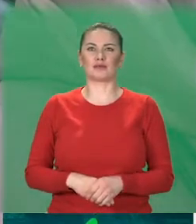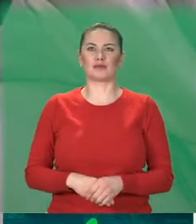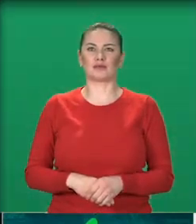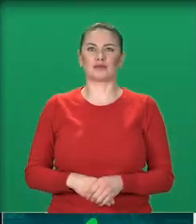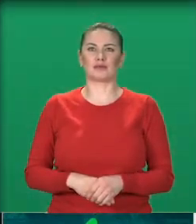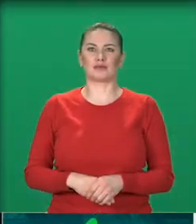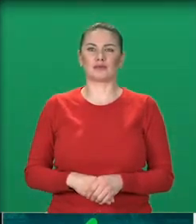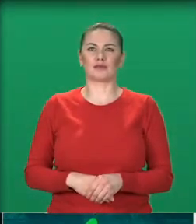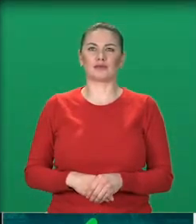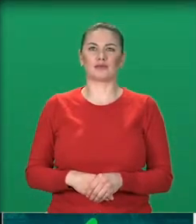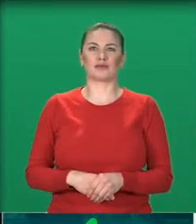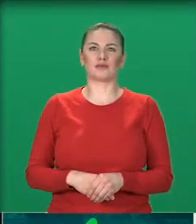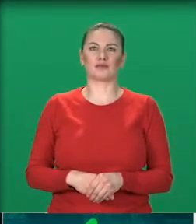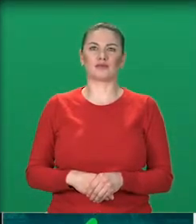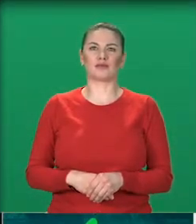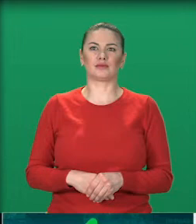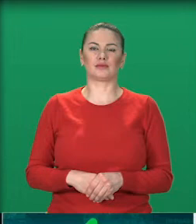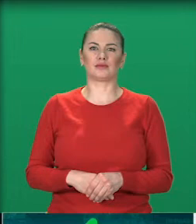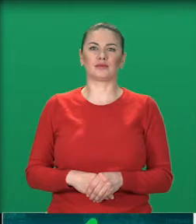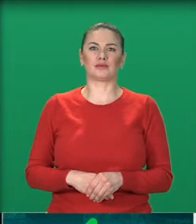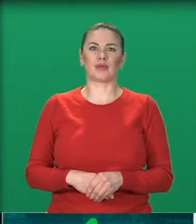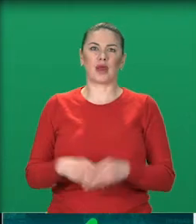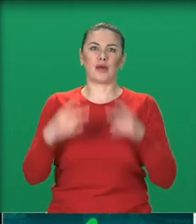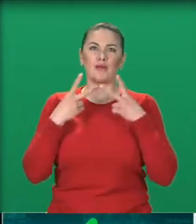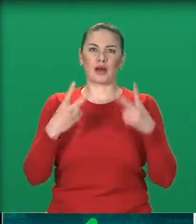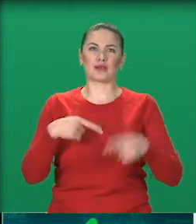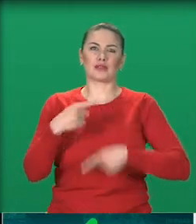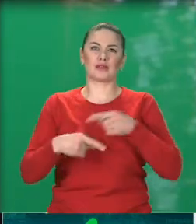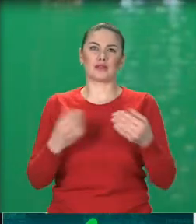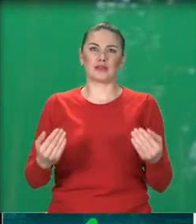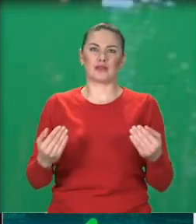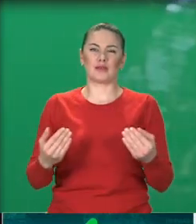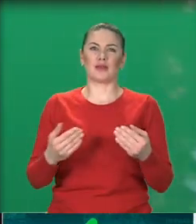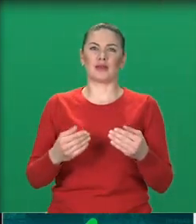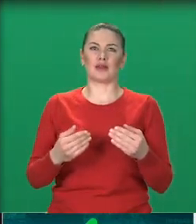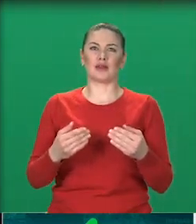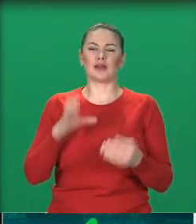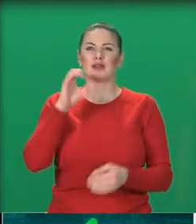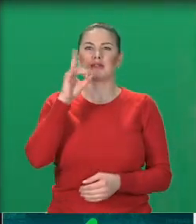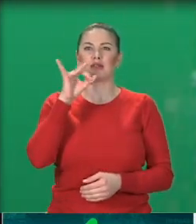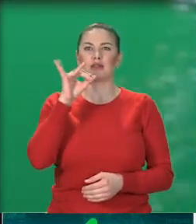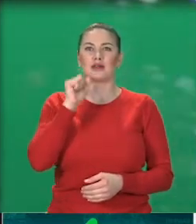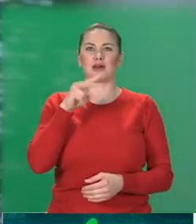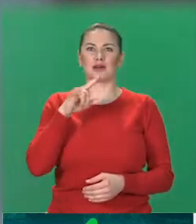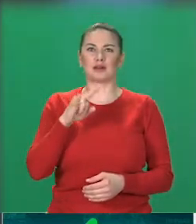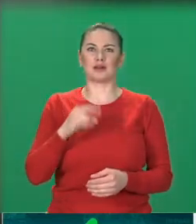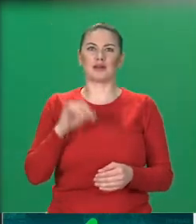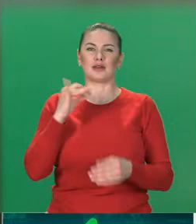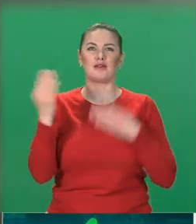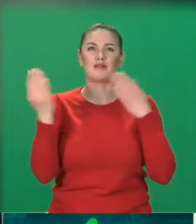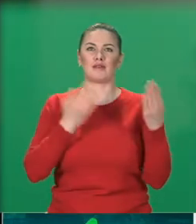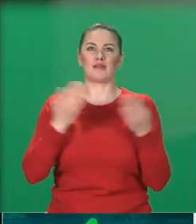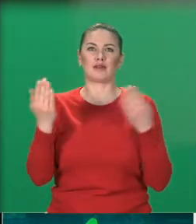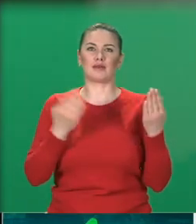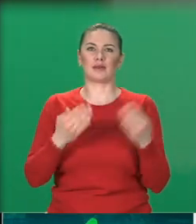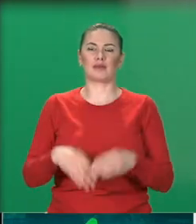я думаю. А вот кое-что более современное и совсем не такое однозначное. Провокационный сериал Константина Богомолова «Содержанки» о